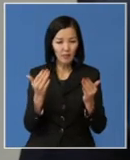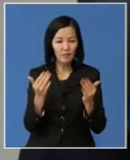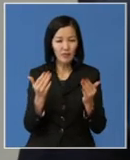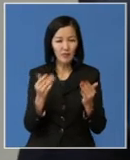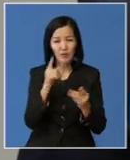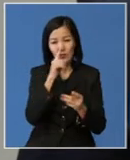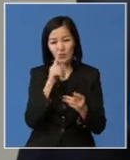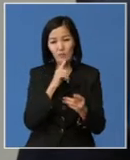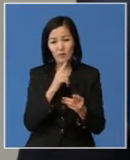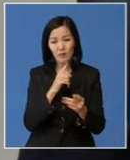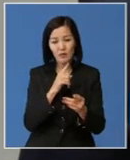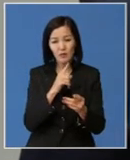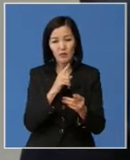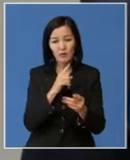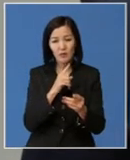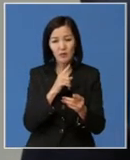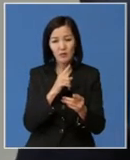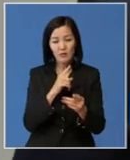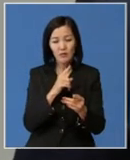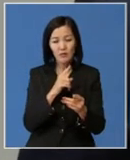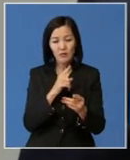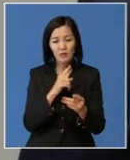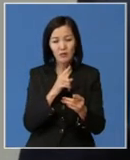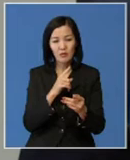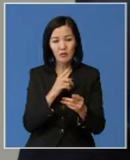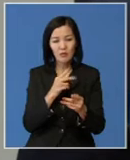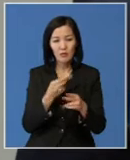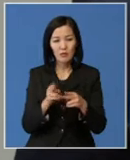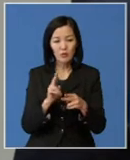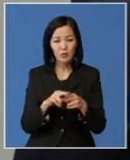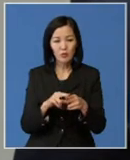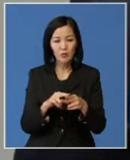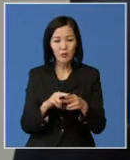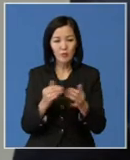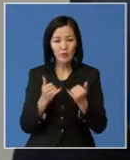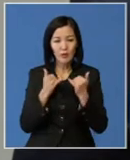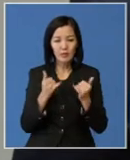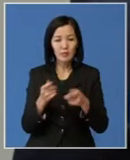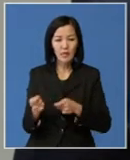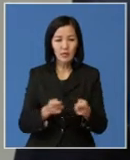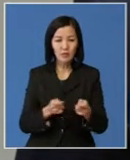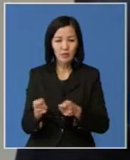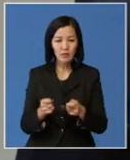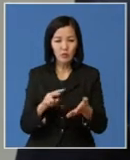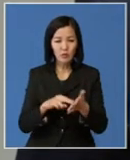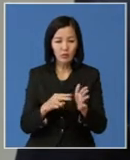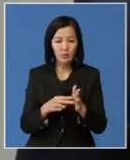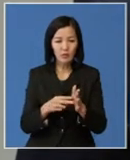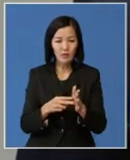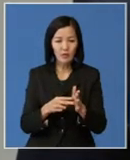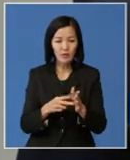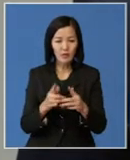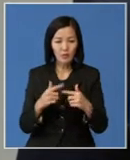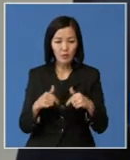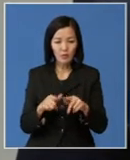түсінген, есіткен, но мағынасын түсінбейді қандай болатын. Сол бойынша әкімшілікпенен жоспар құрып біздер